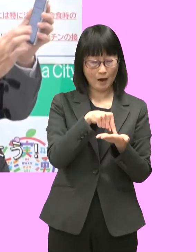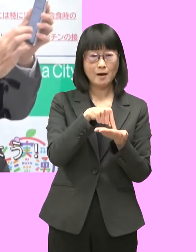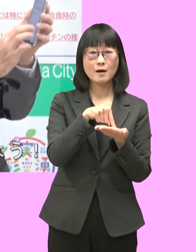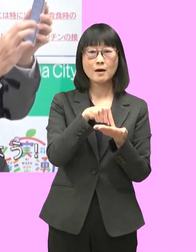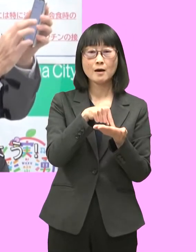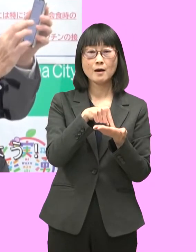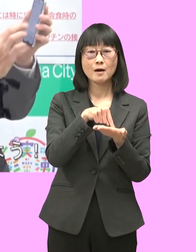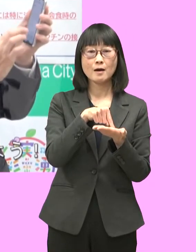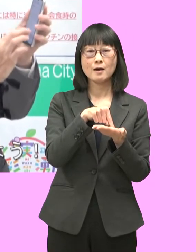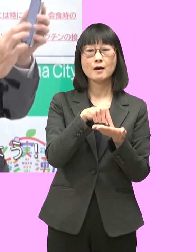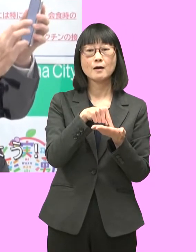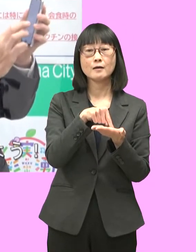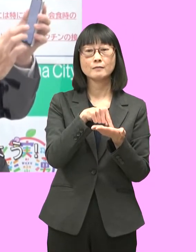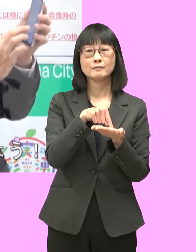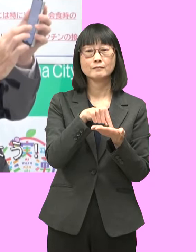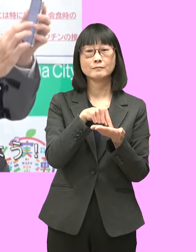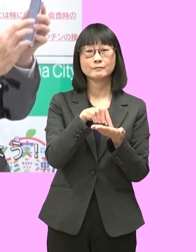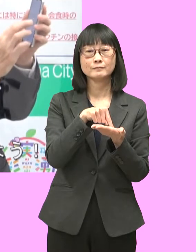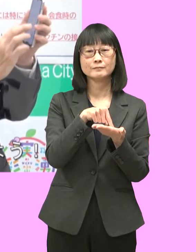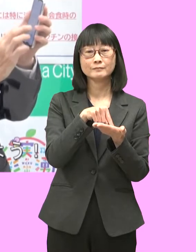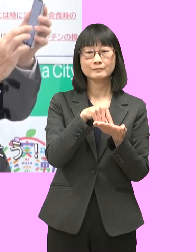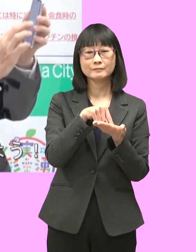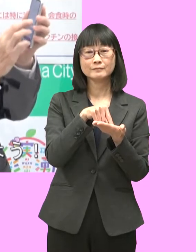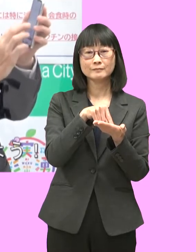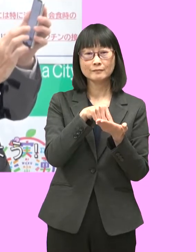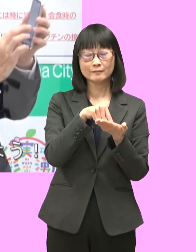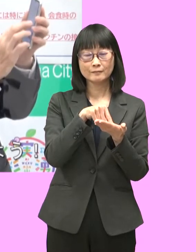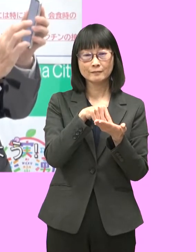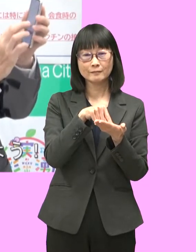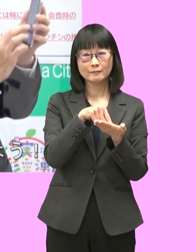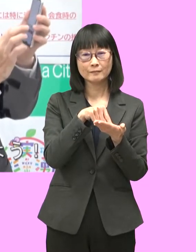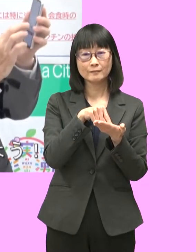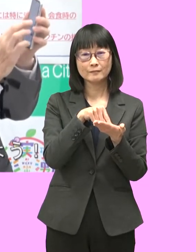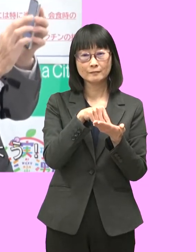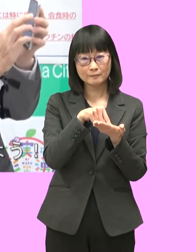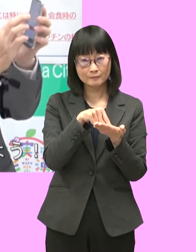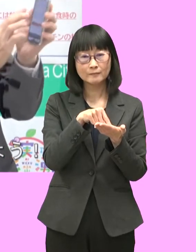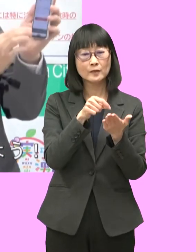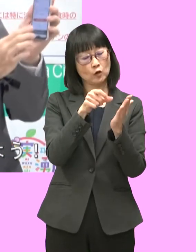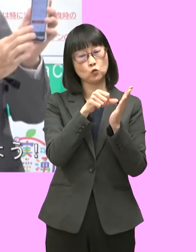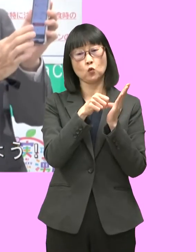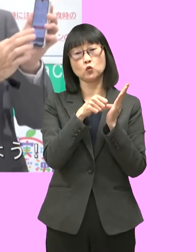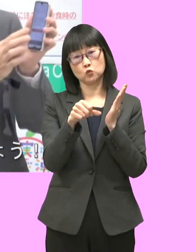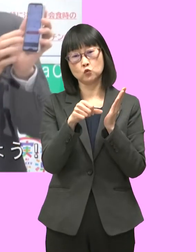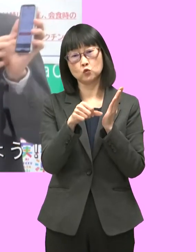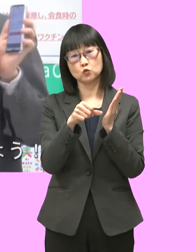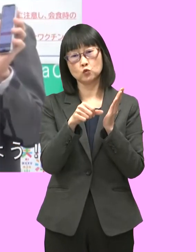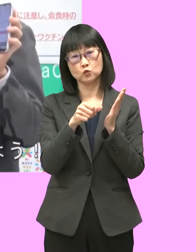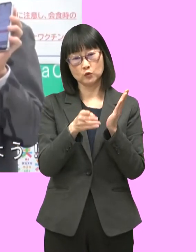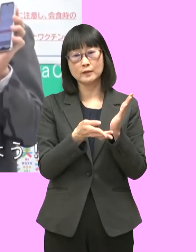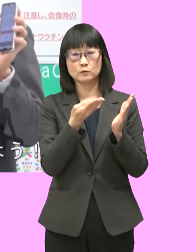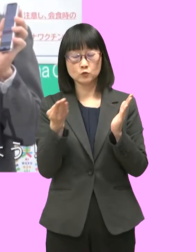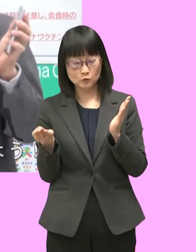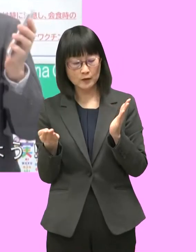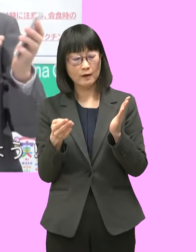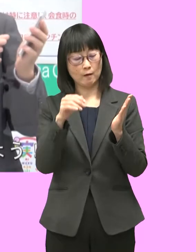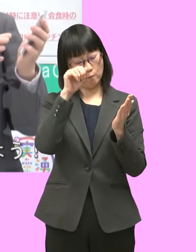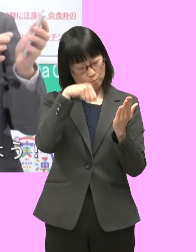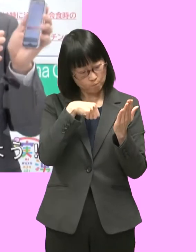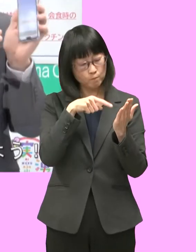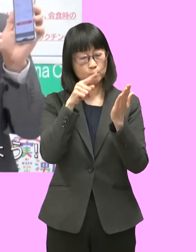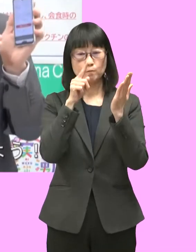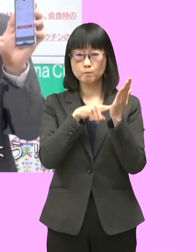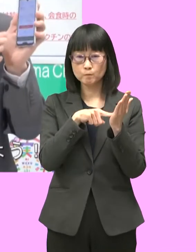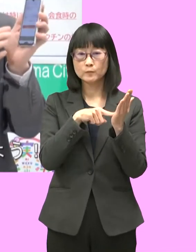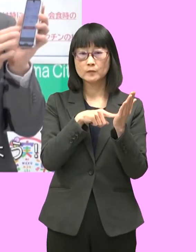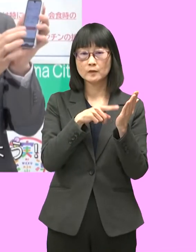そうするとできるようになります。登録しで同意して